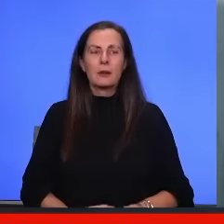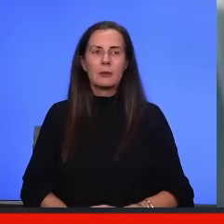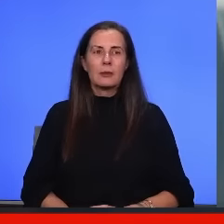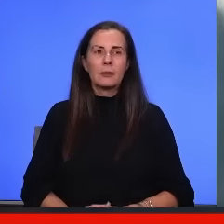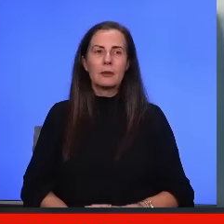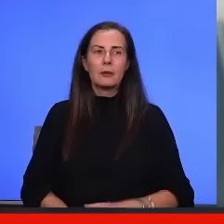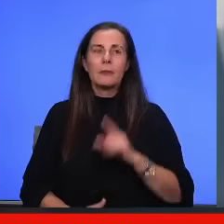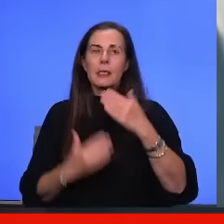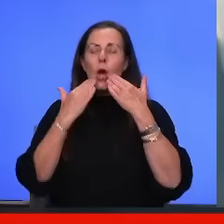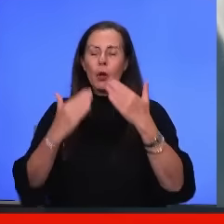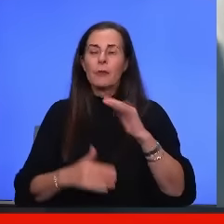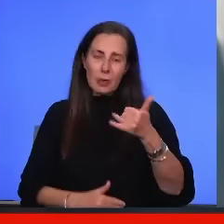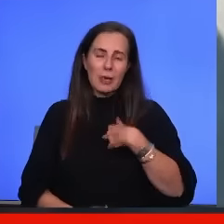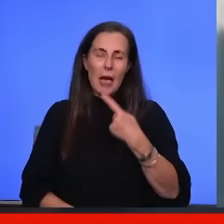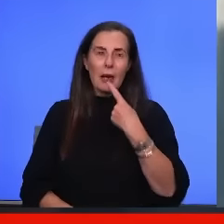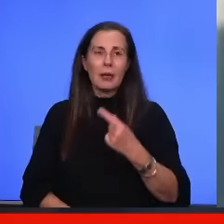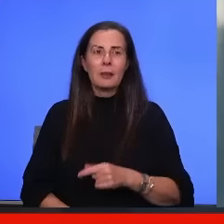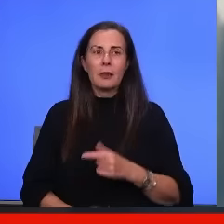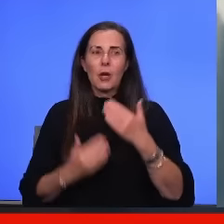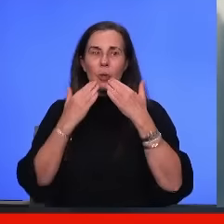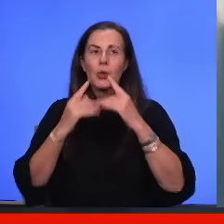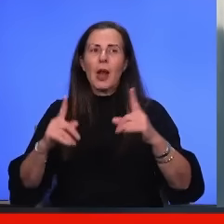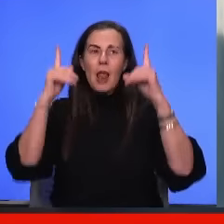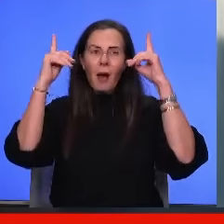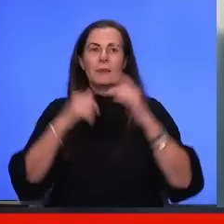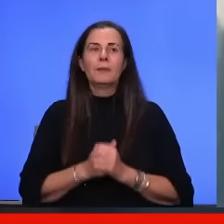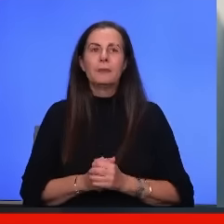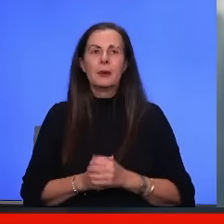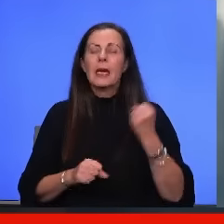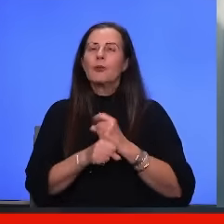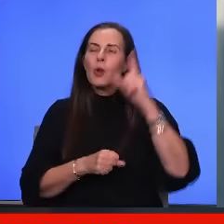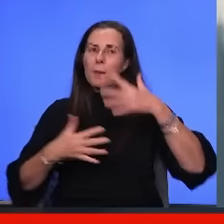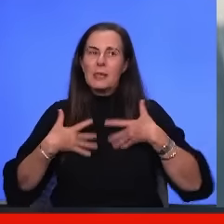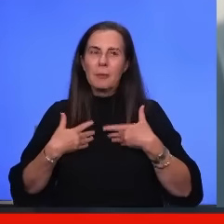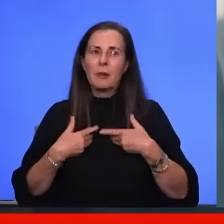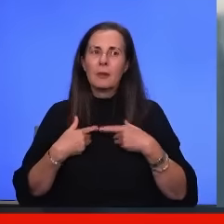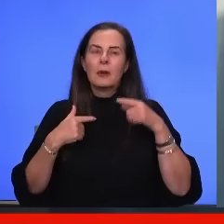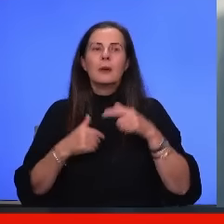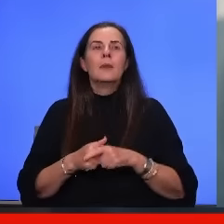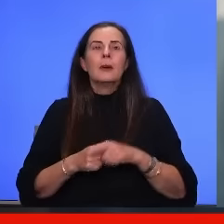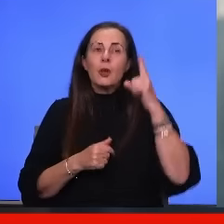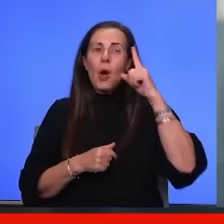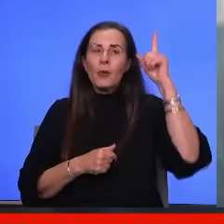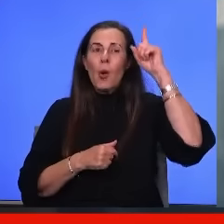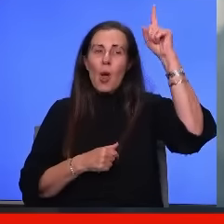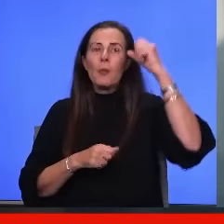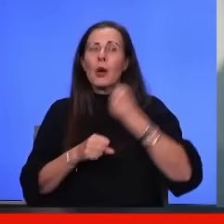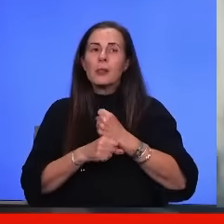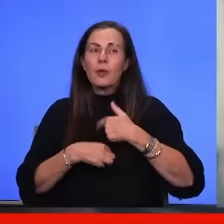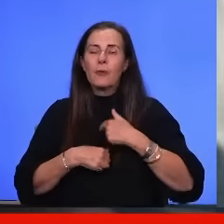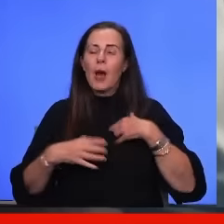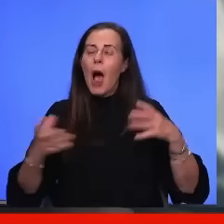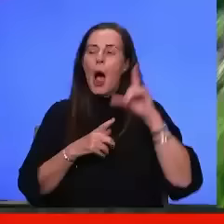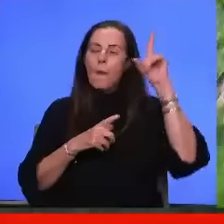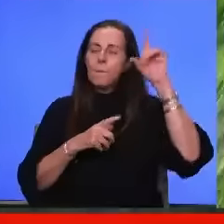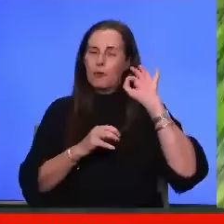וצריך להודות על הדבר הזה. וכן, נגיד, מזמור לתודה רבה לאדוני כל הארץ, עבדו את אדוני בשמחה. בואו לפניו ברננה דהו, כי אדוני הוא אלוהים, הוא עשנו ולא אנחנו עמו בצאן